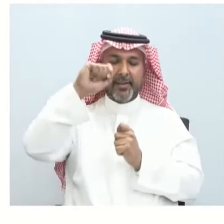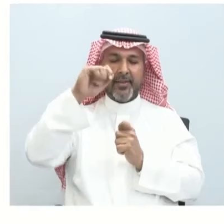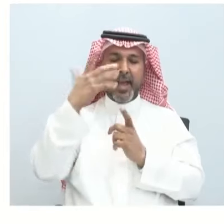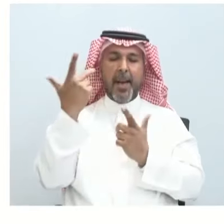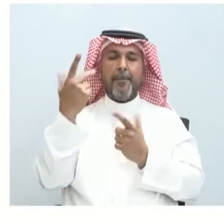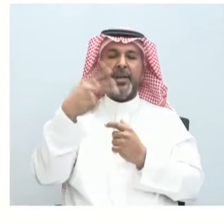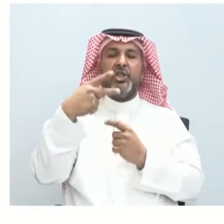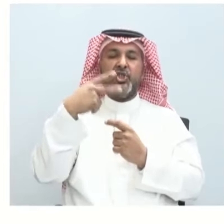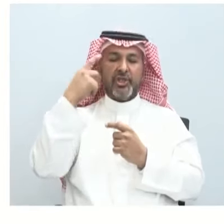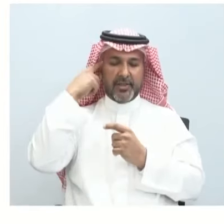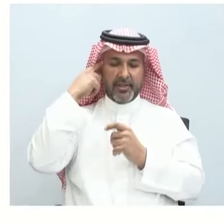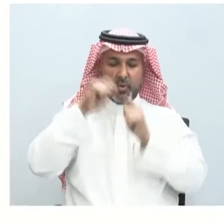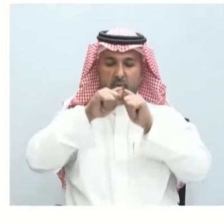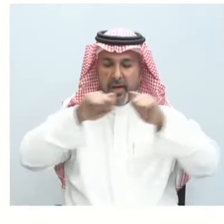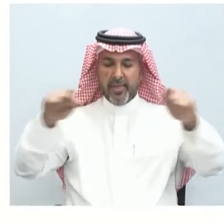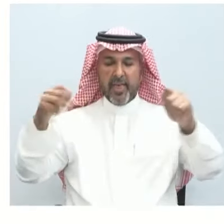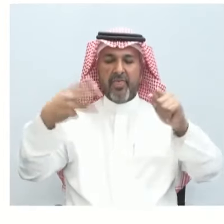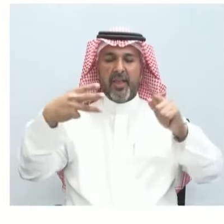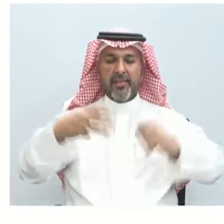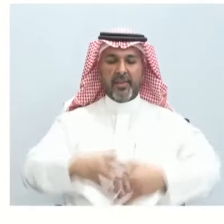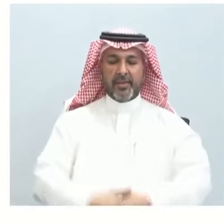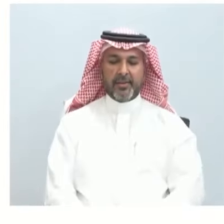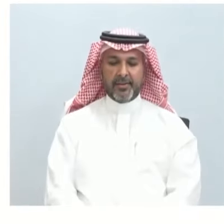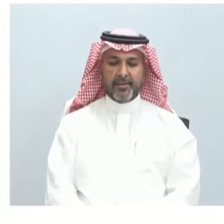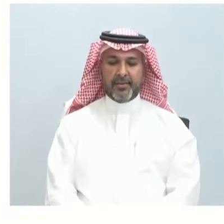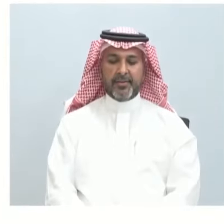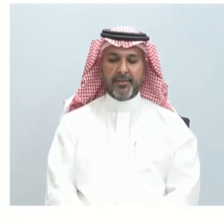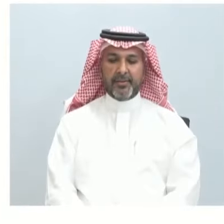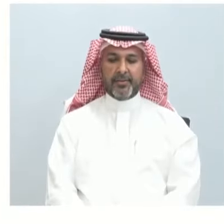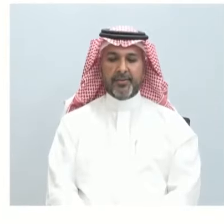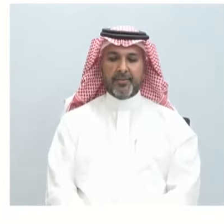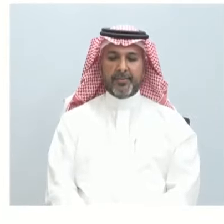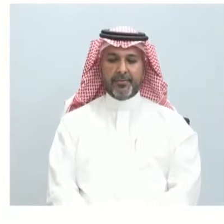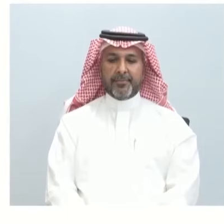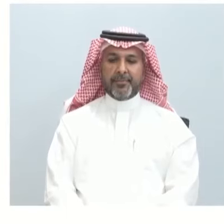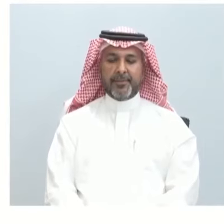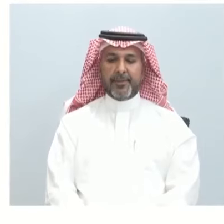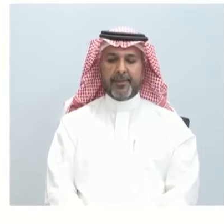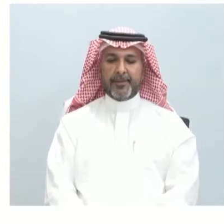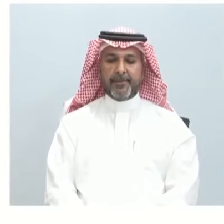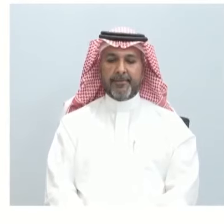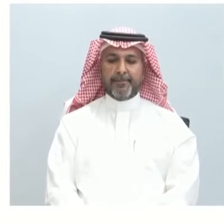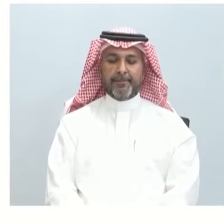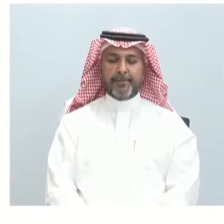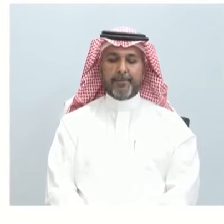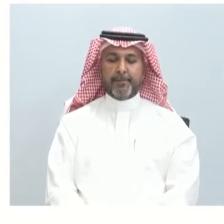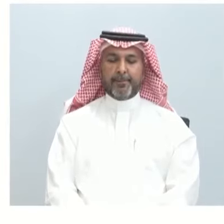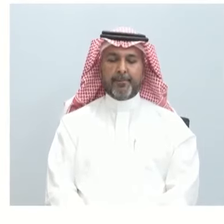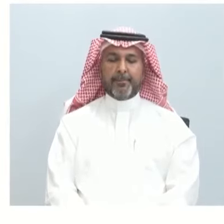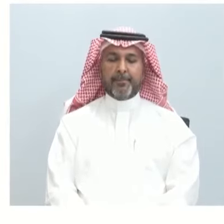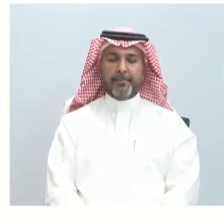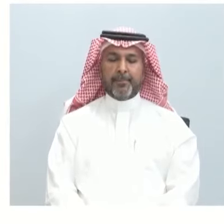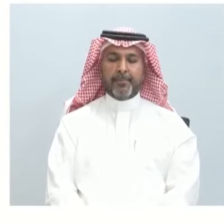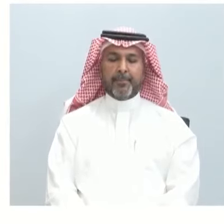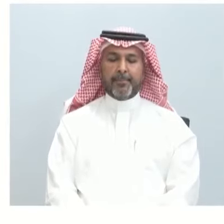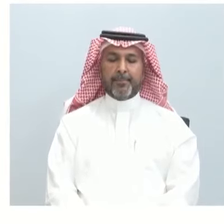التلفاز يساوي 20 بوصه نبدا بالتعويض وبترجمه العبارات بشكل صحيح حتى نصل الى